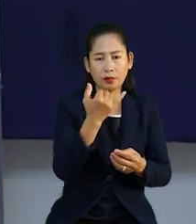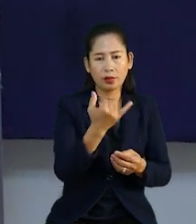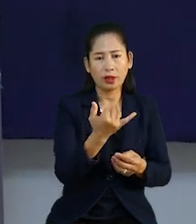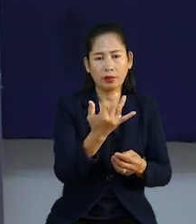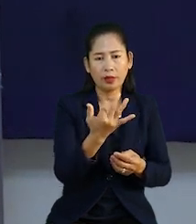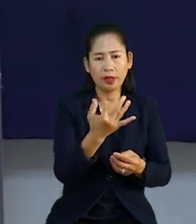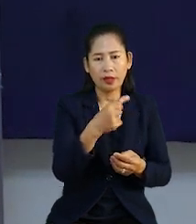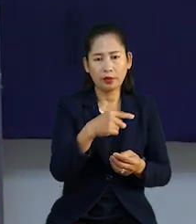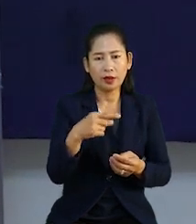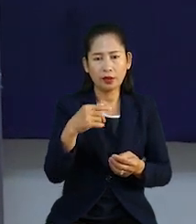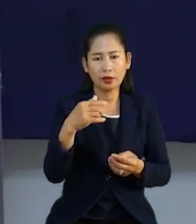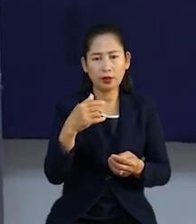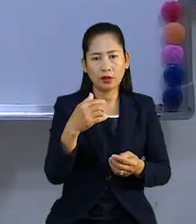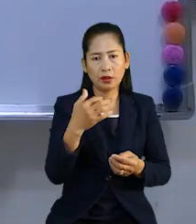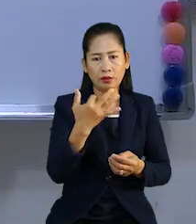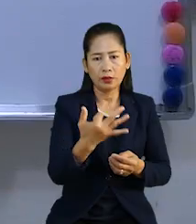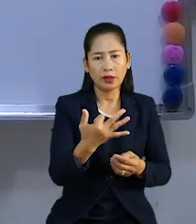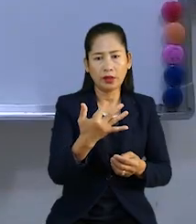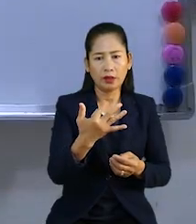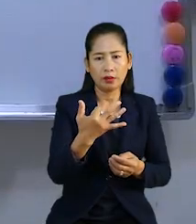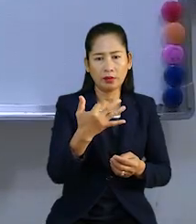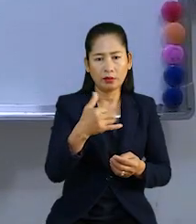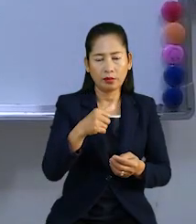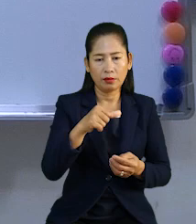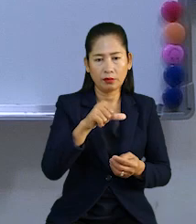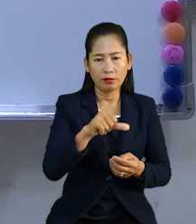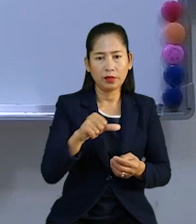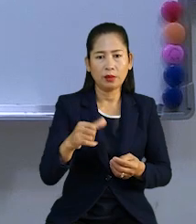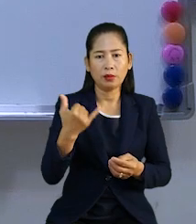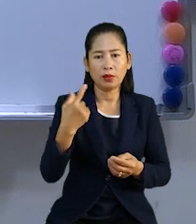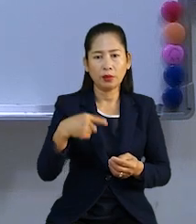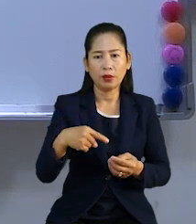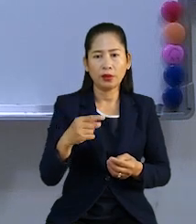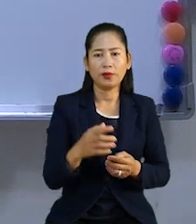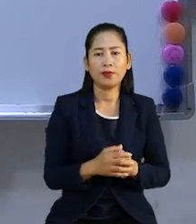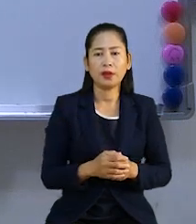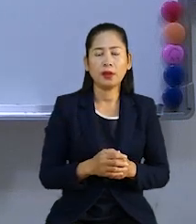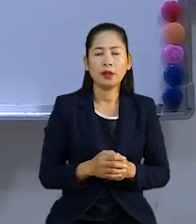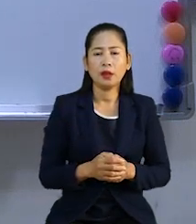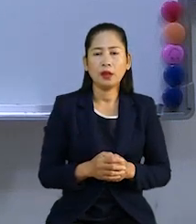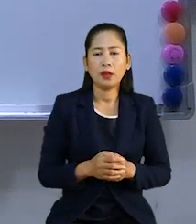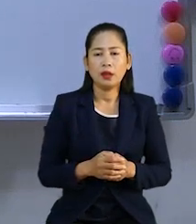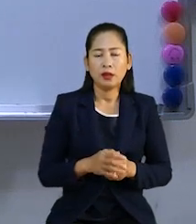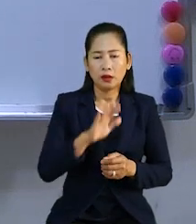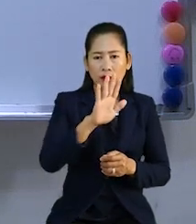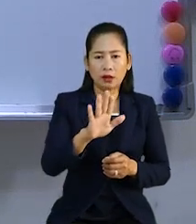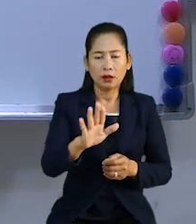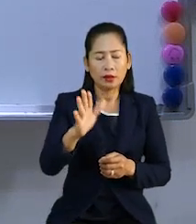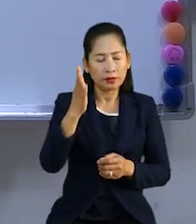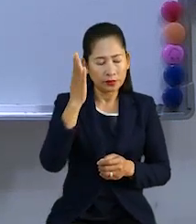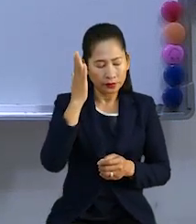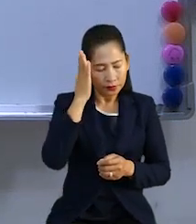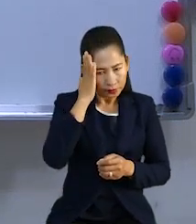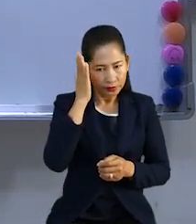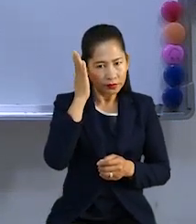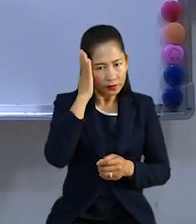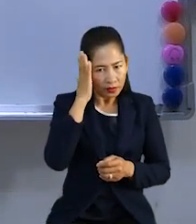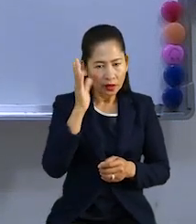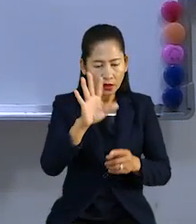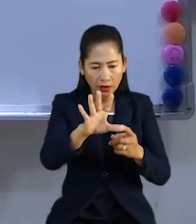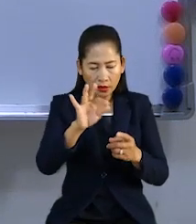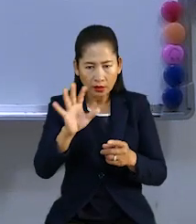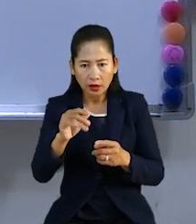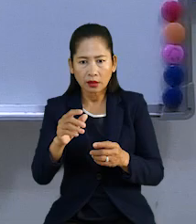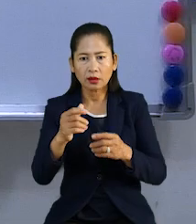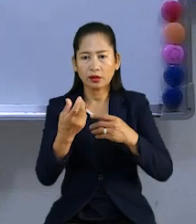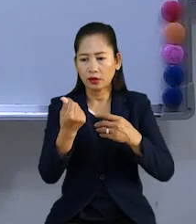pram bây mơn, pram mùi poan riêng. Chà, chẳng, con cô từng ốc này á, chê, rộp